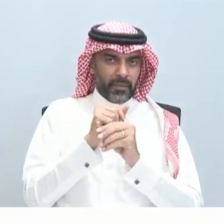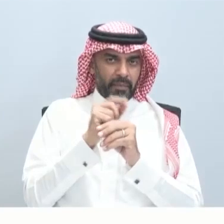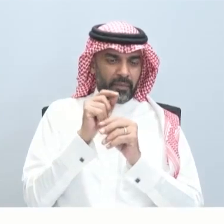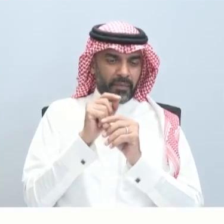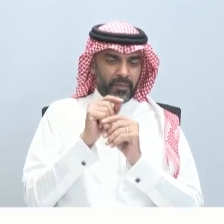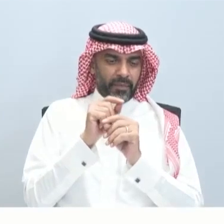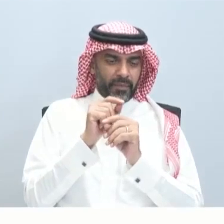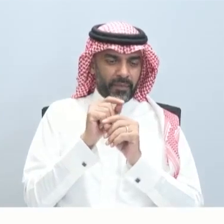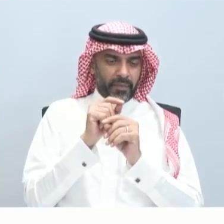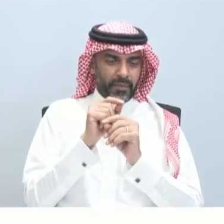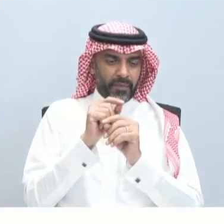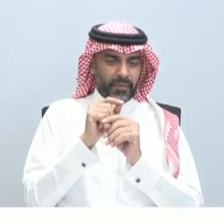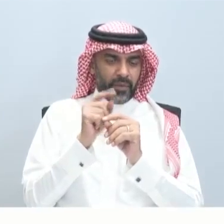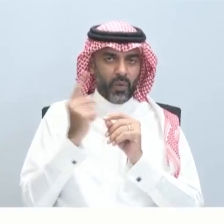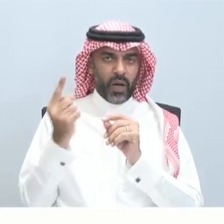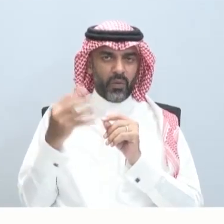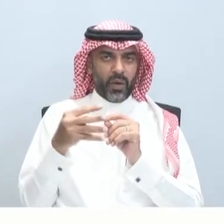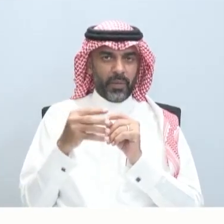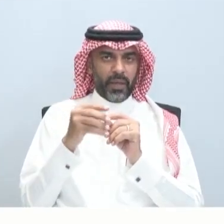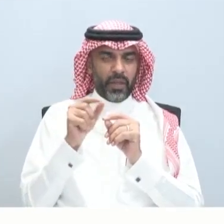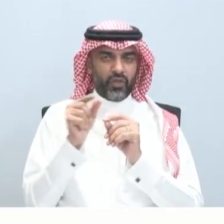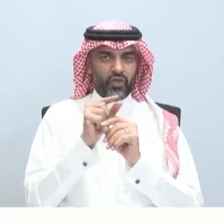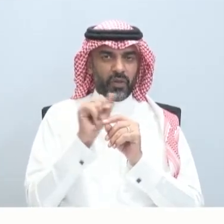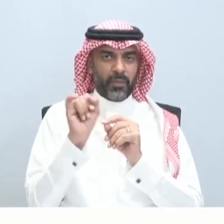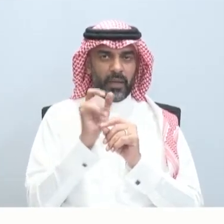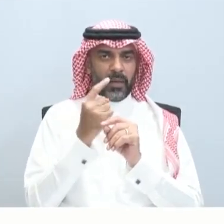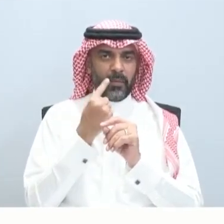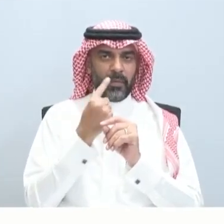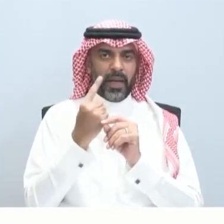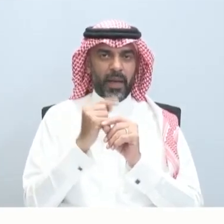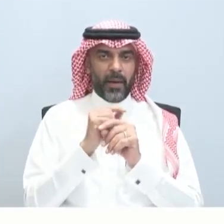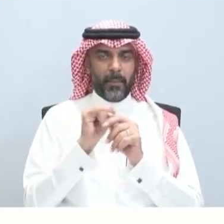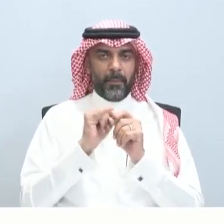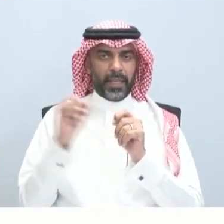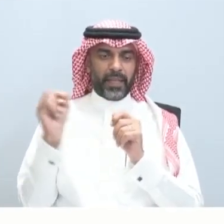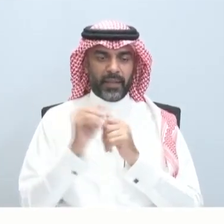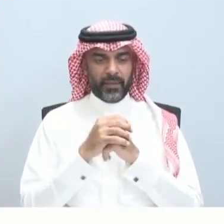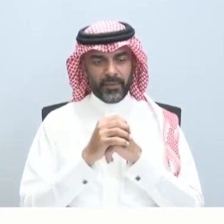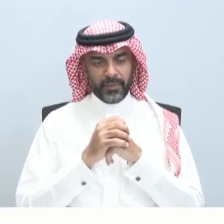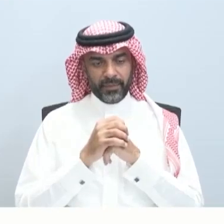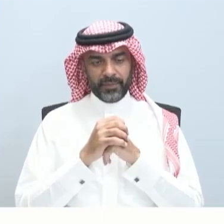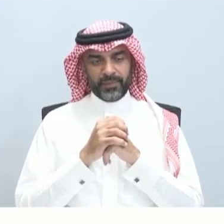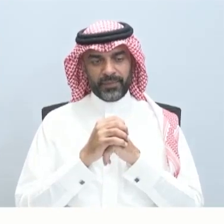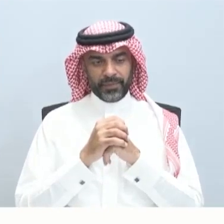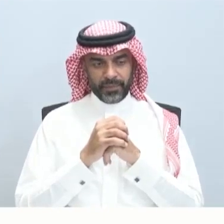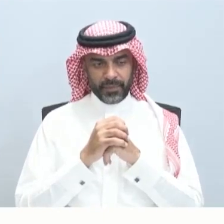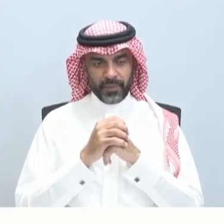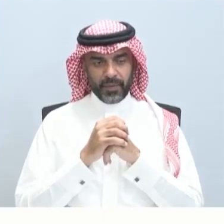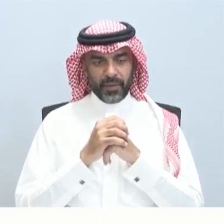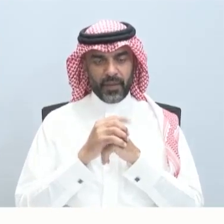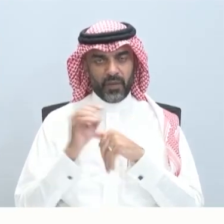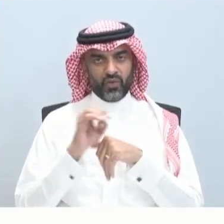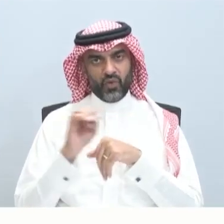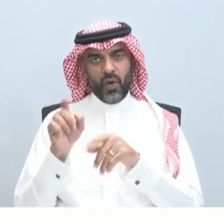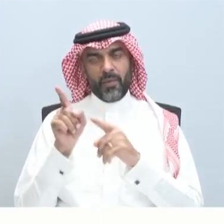بواحد واربعون جزءا من مئه متر اذا بهذا الشكل نكون